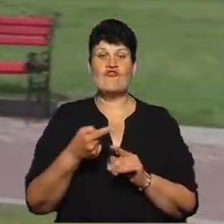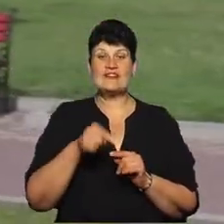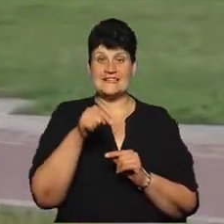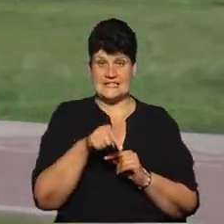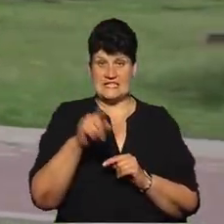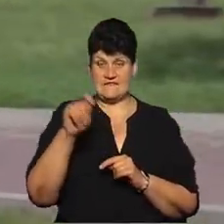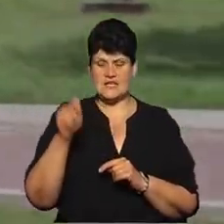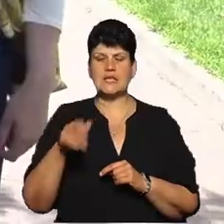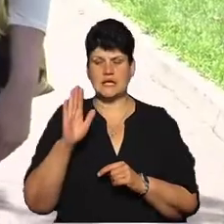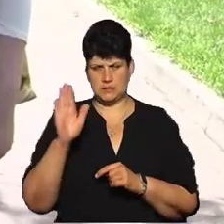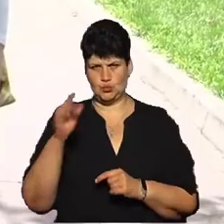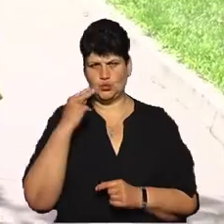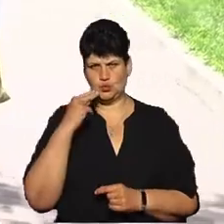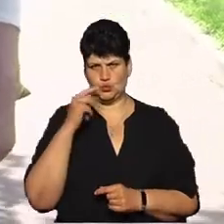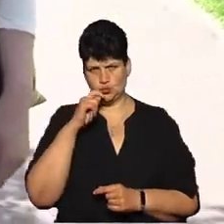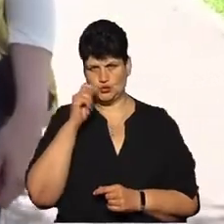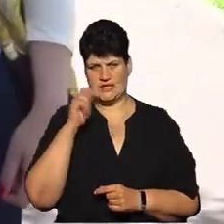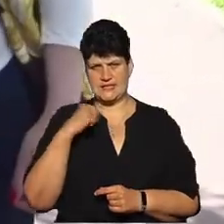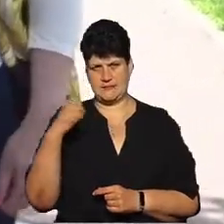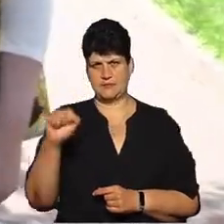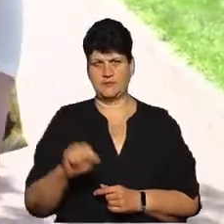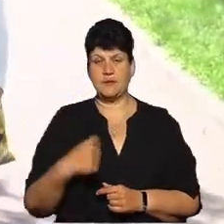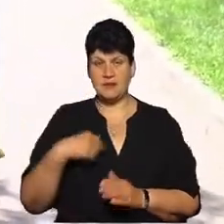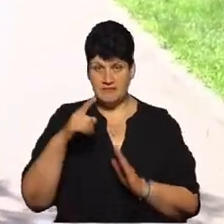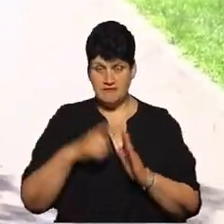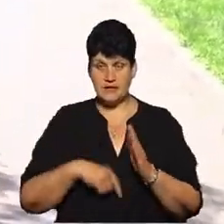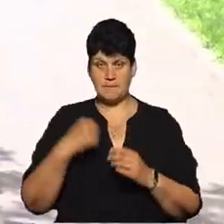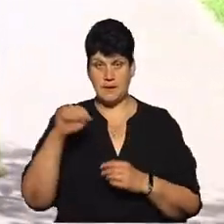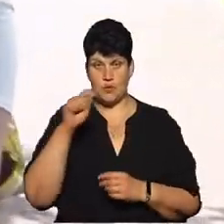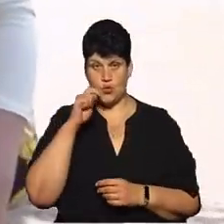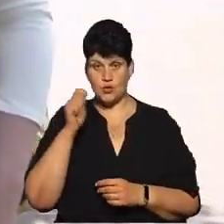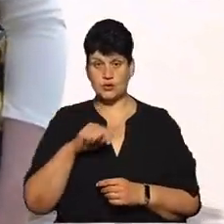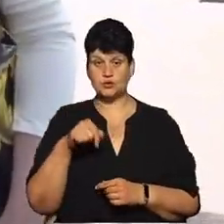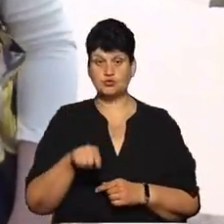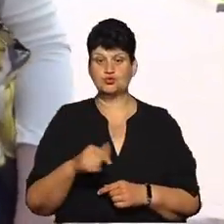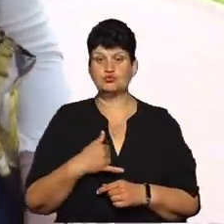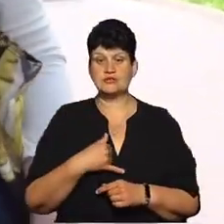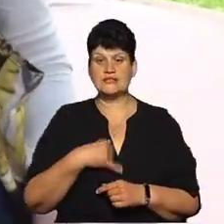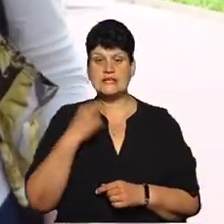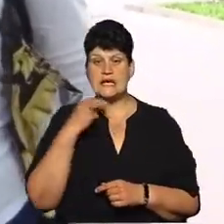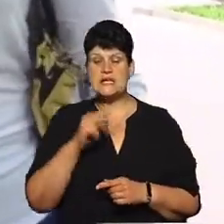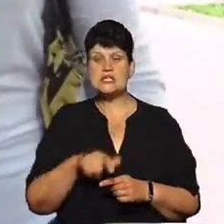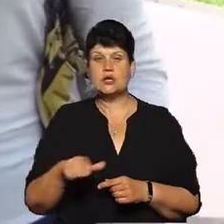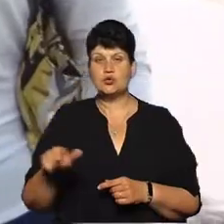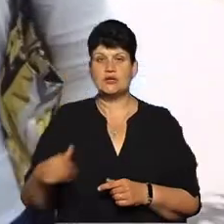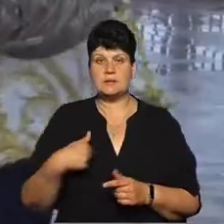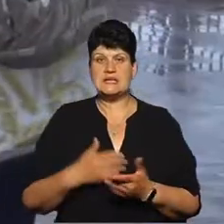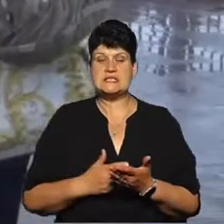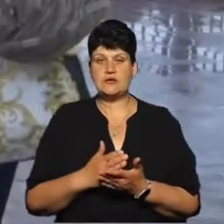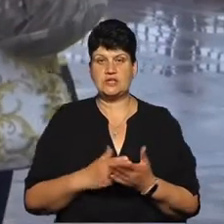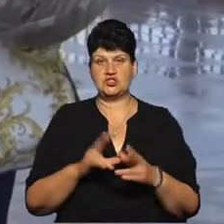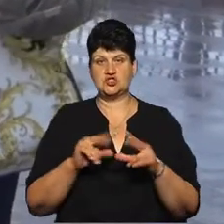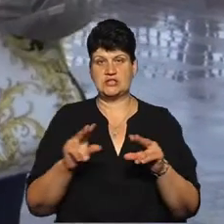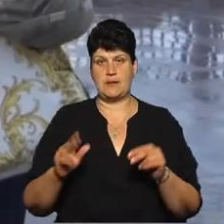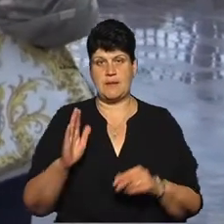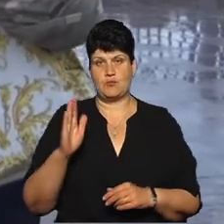за Україною. Ми віримо в перемогу України, тому що у нас найкращі люди, і ми заслуговуємо на щасливе майбутнє.